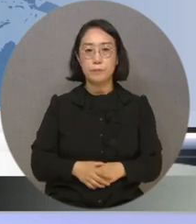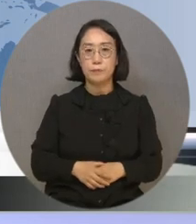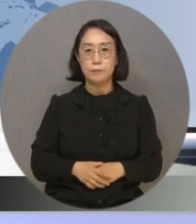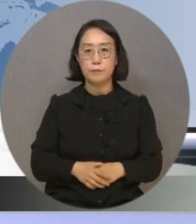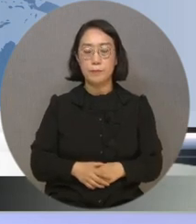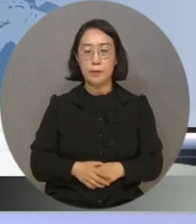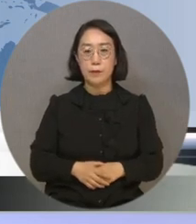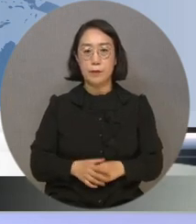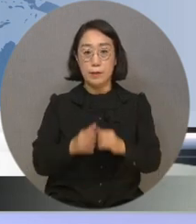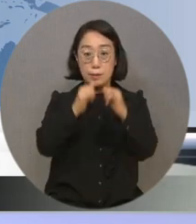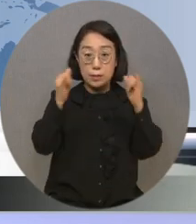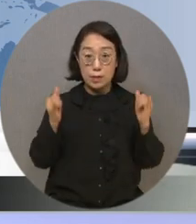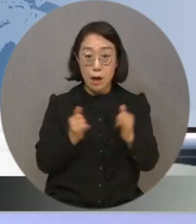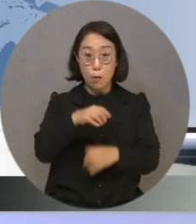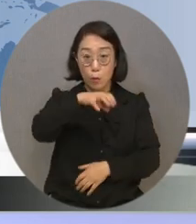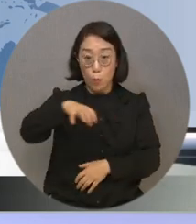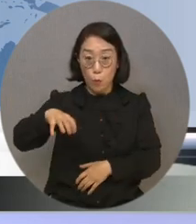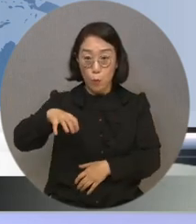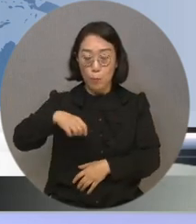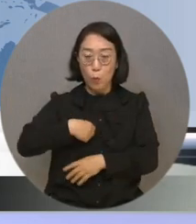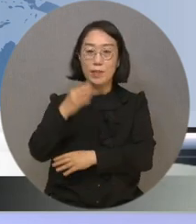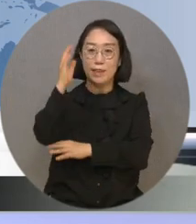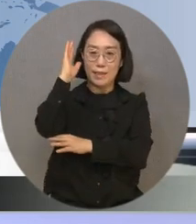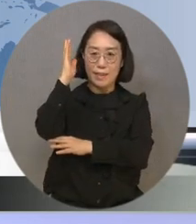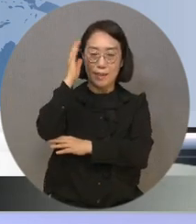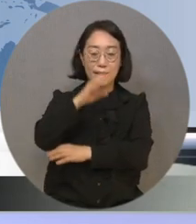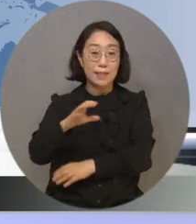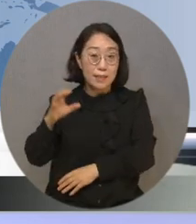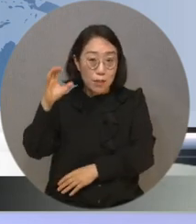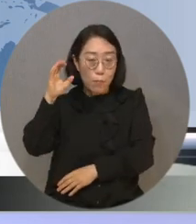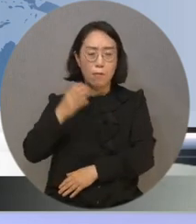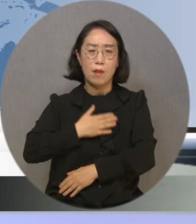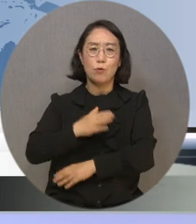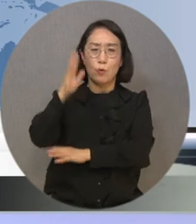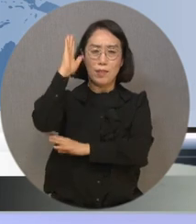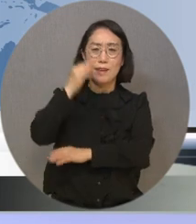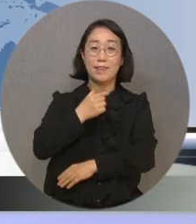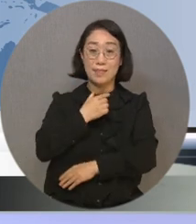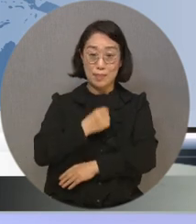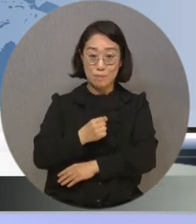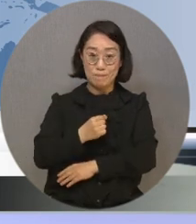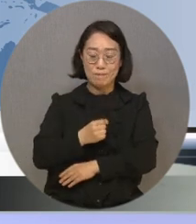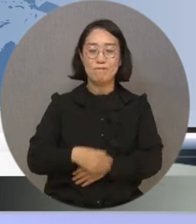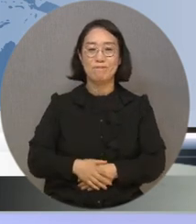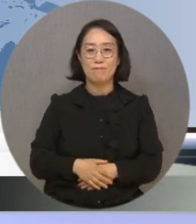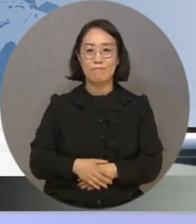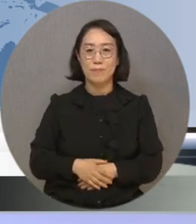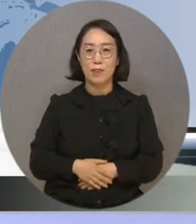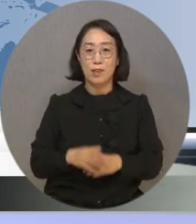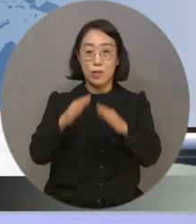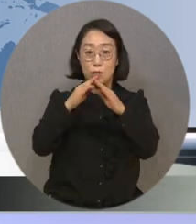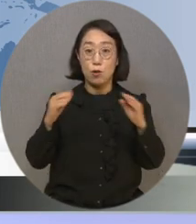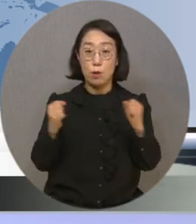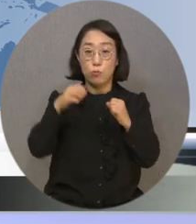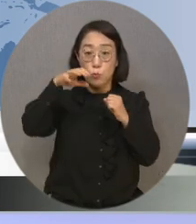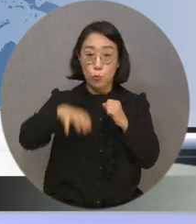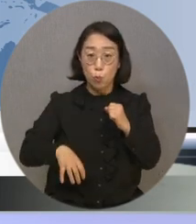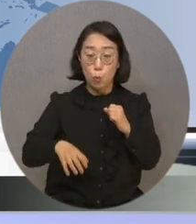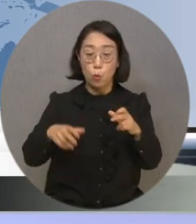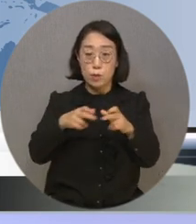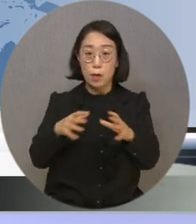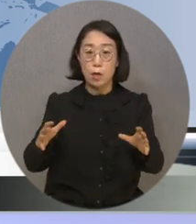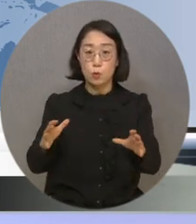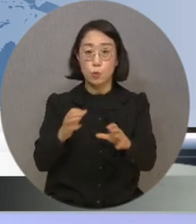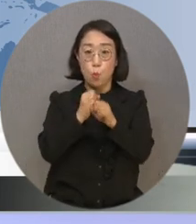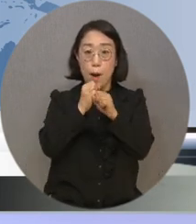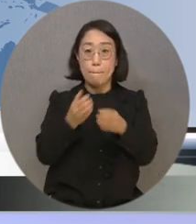우리 사회 곳곳의 이야기를 사연과 제보로 직접 만나보는 나도 말 좀 합시답니다. 전라북도에는 장애인 종합회관이